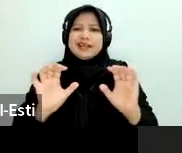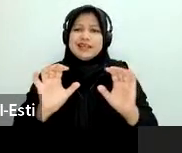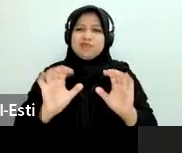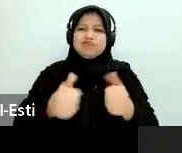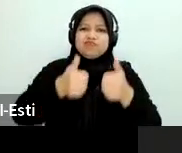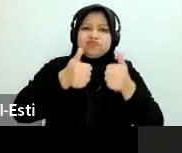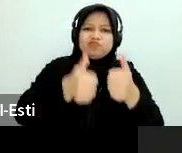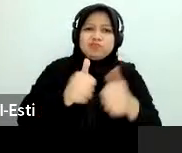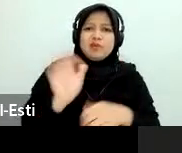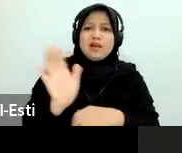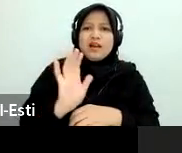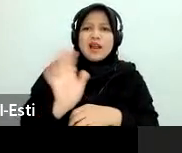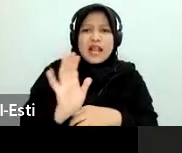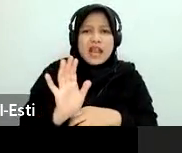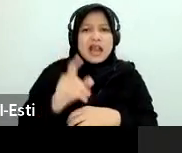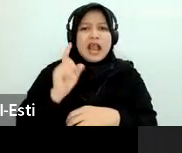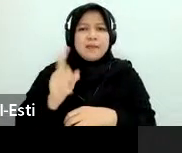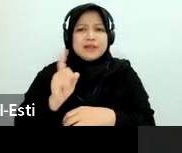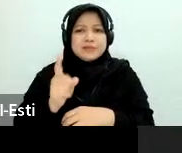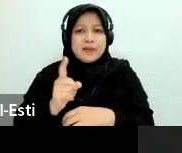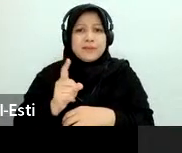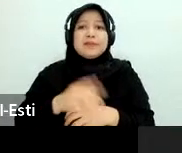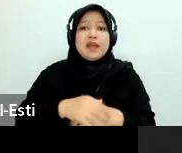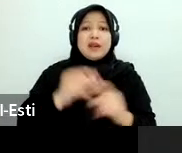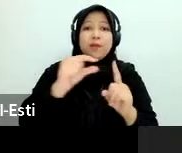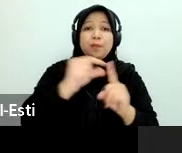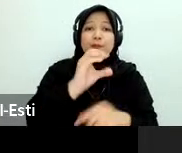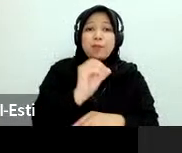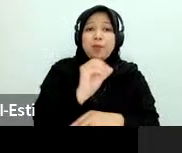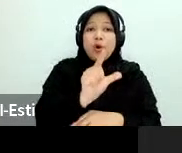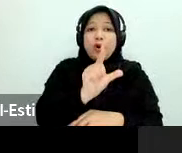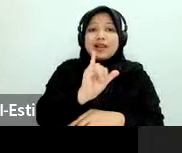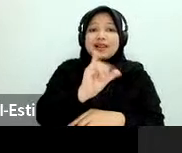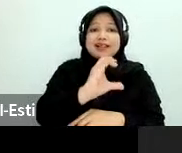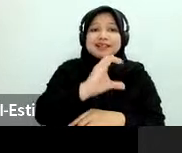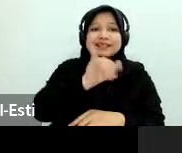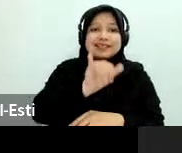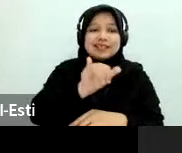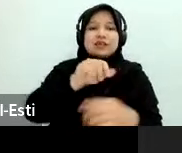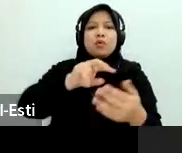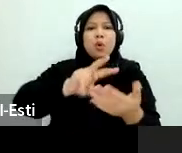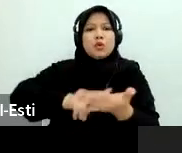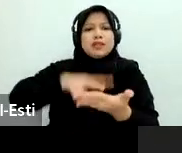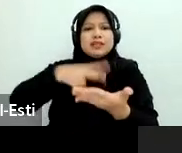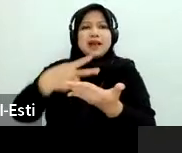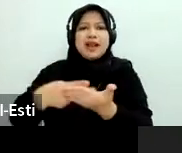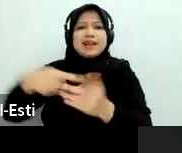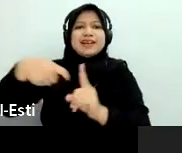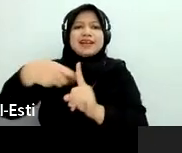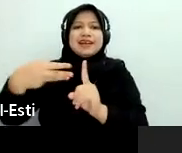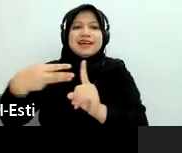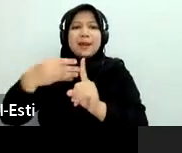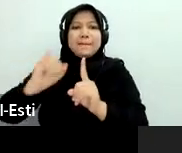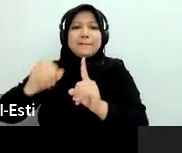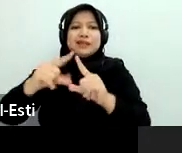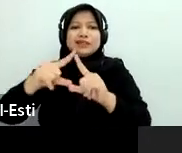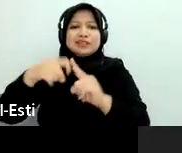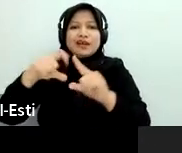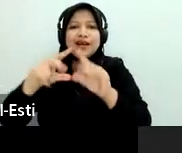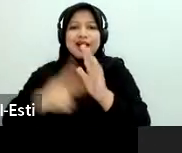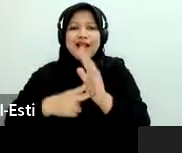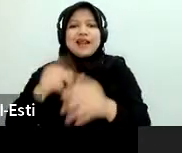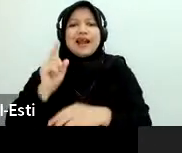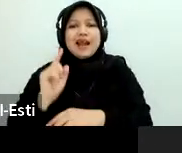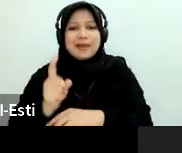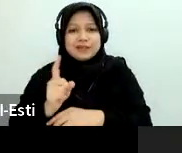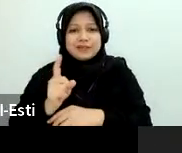diterjemahkan menjadi am Hai pertanyaan ini menjadi semakin mengerucut ketika kita